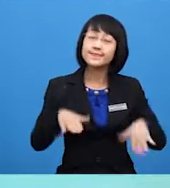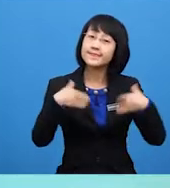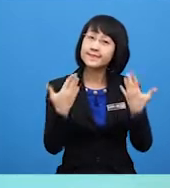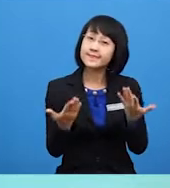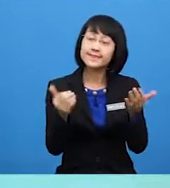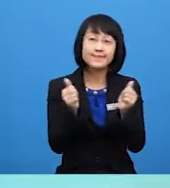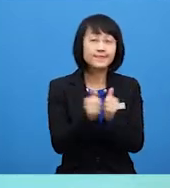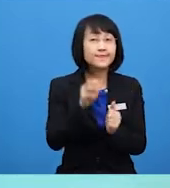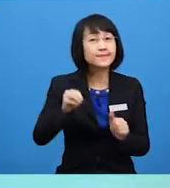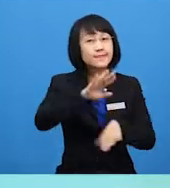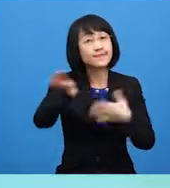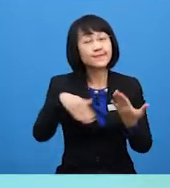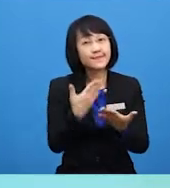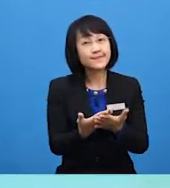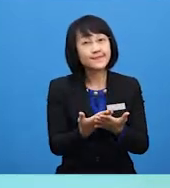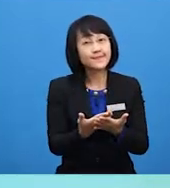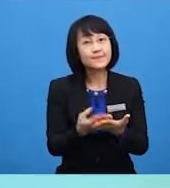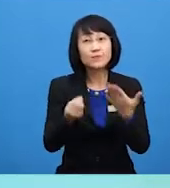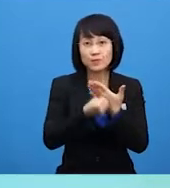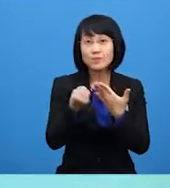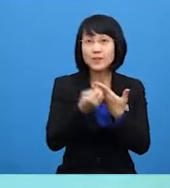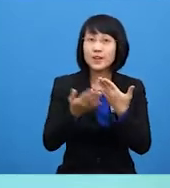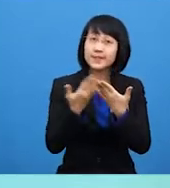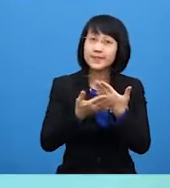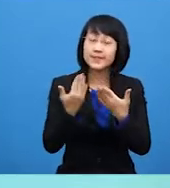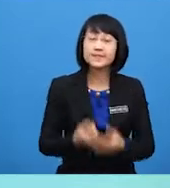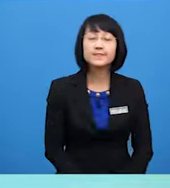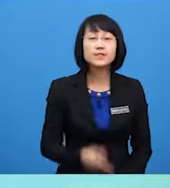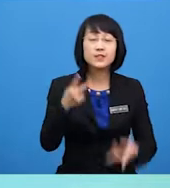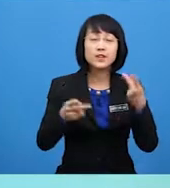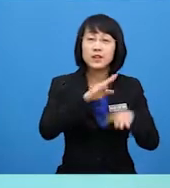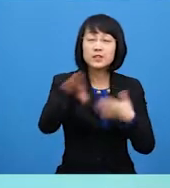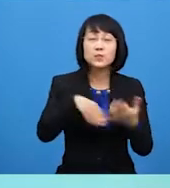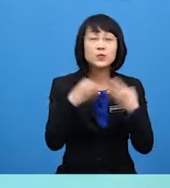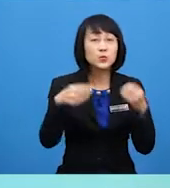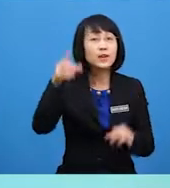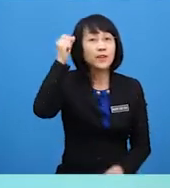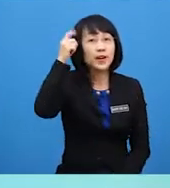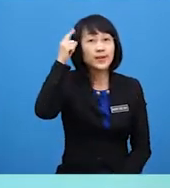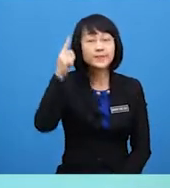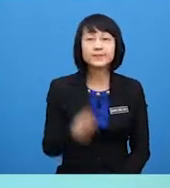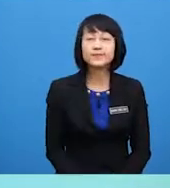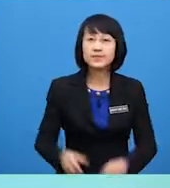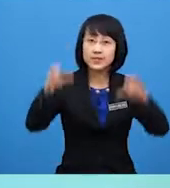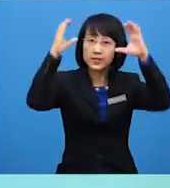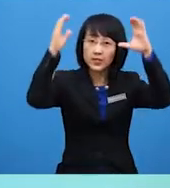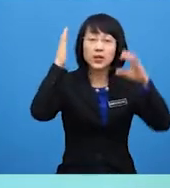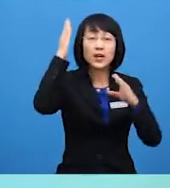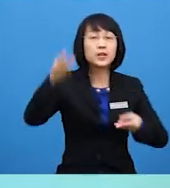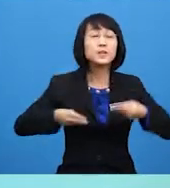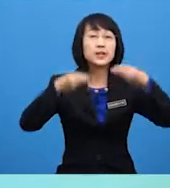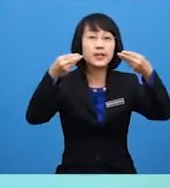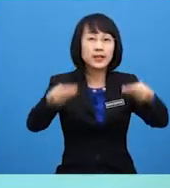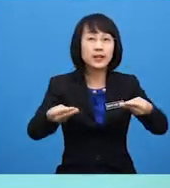Bagaimana dengan murid-murid semua? Mudah kan? Kalau semua sudah faham, cikgu akan